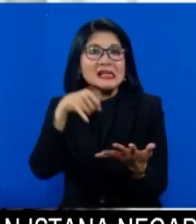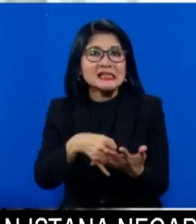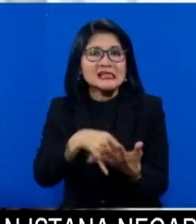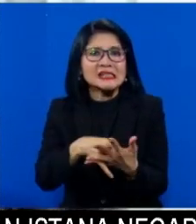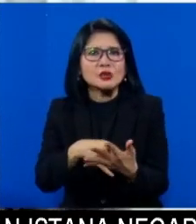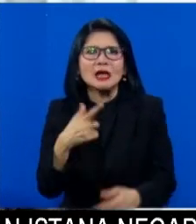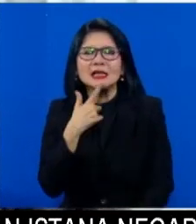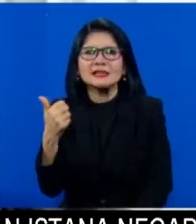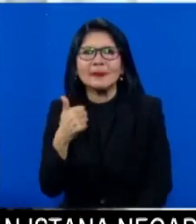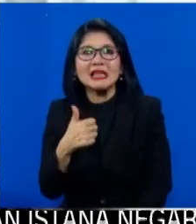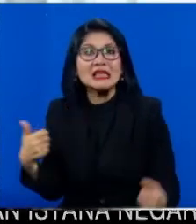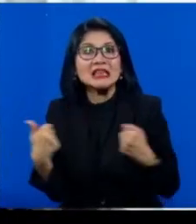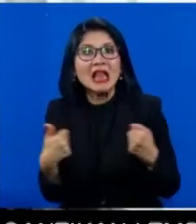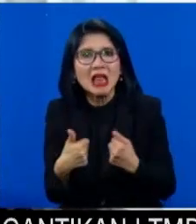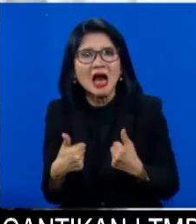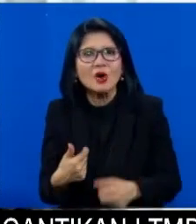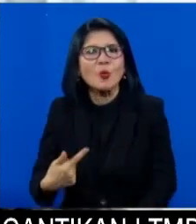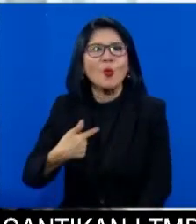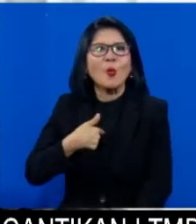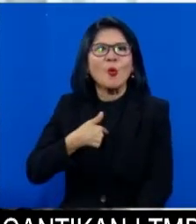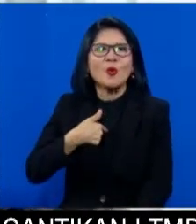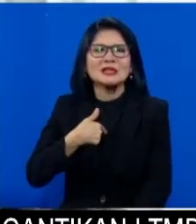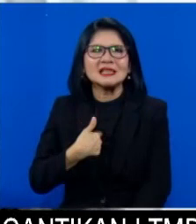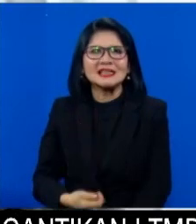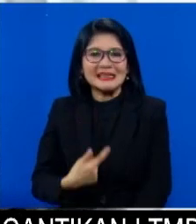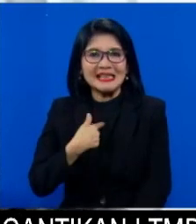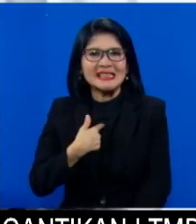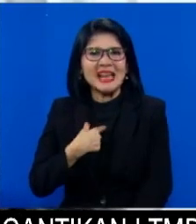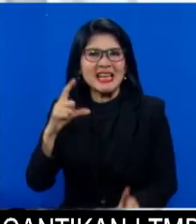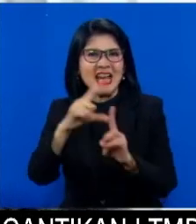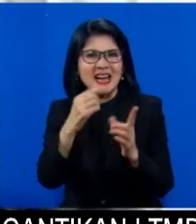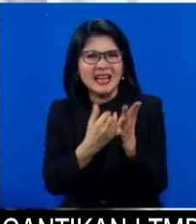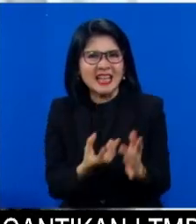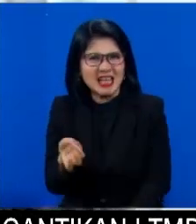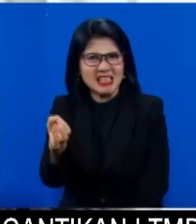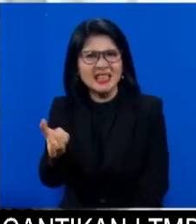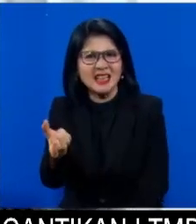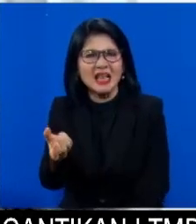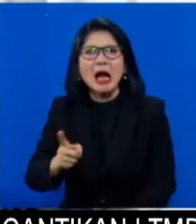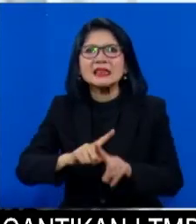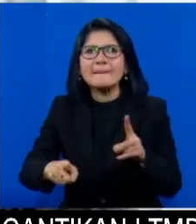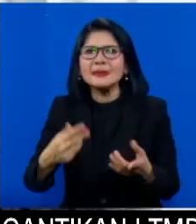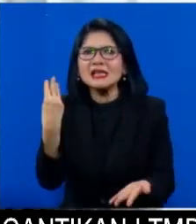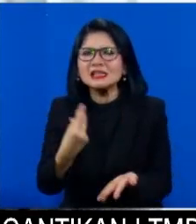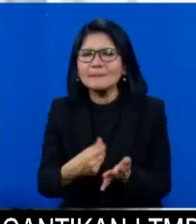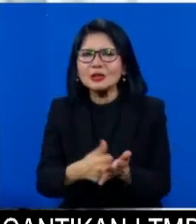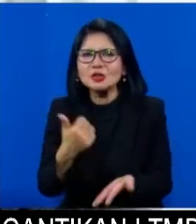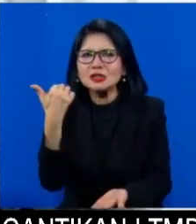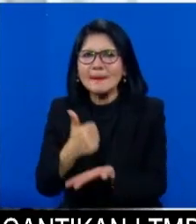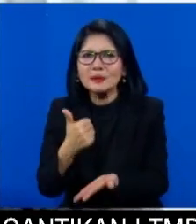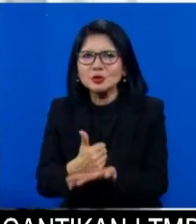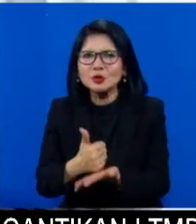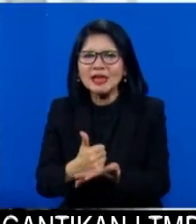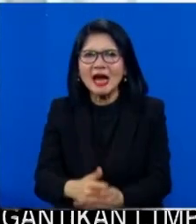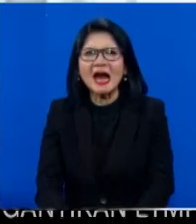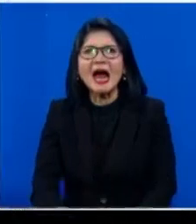ditantang bahwa, oh jadi aku dibilang bahwa data itu nggak valid atau apa. Padahal nyata-nyata menurut pengetesan